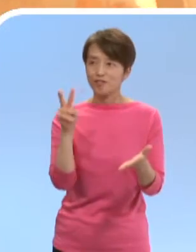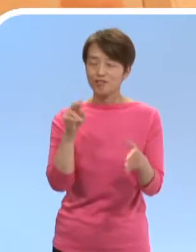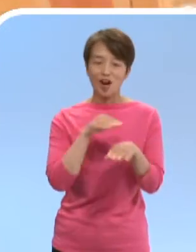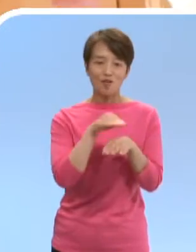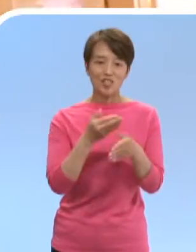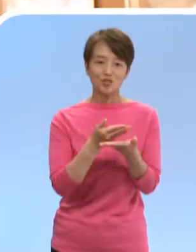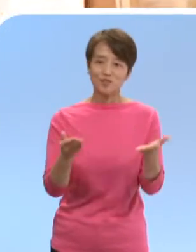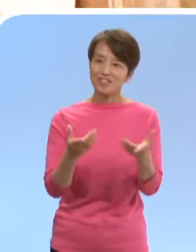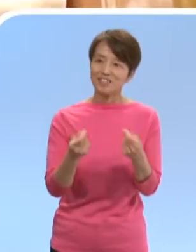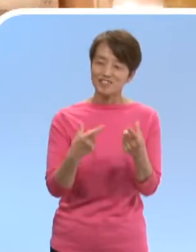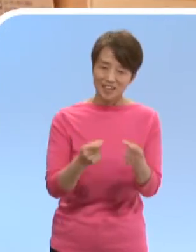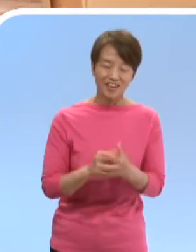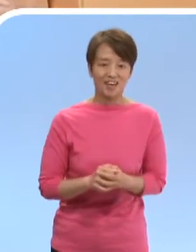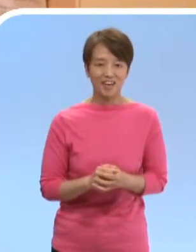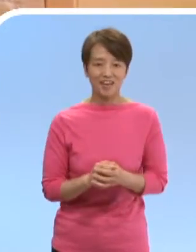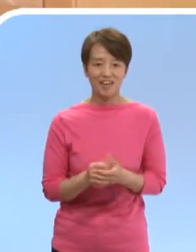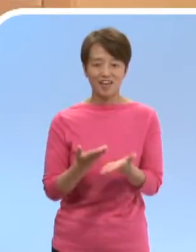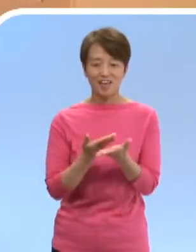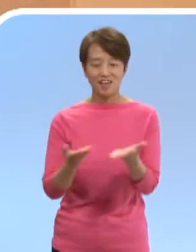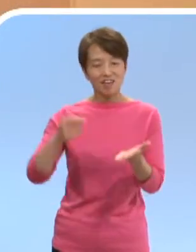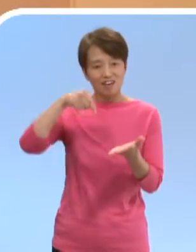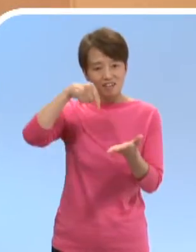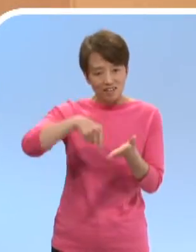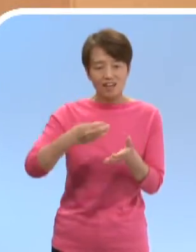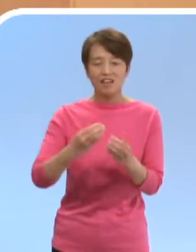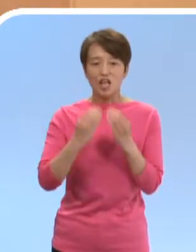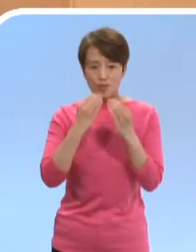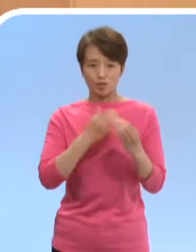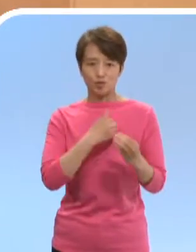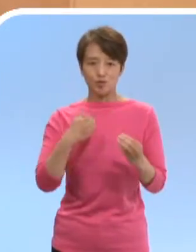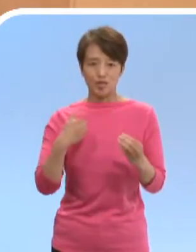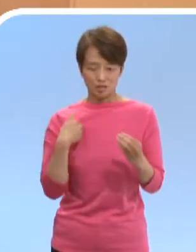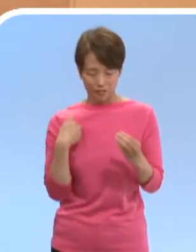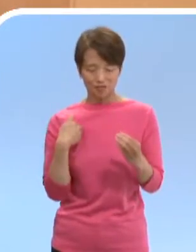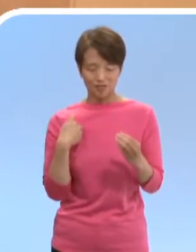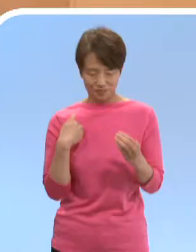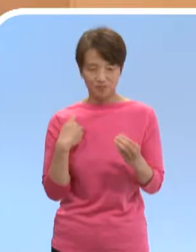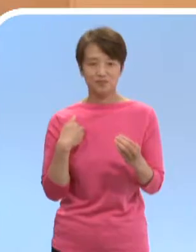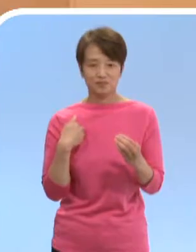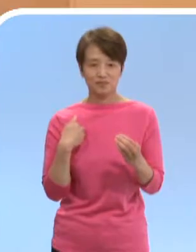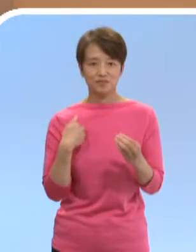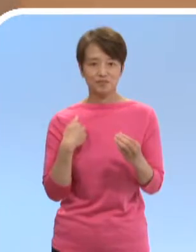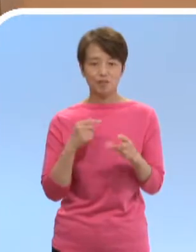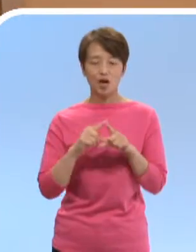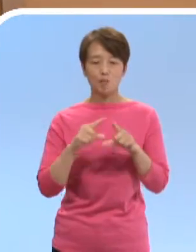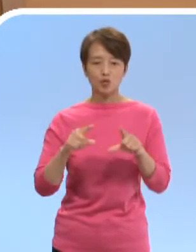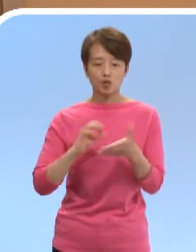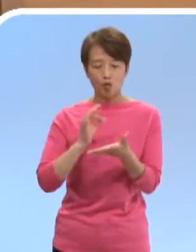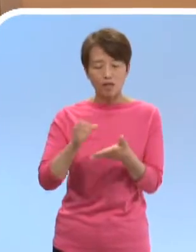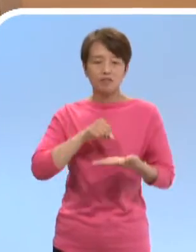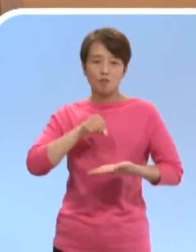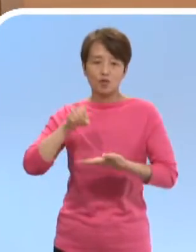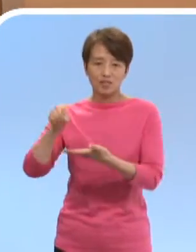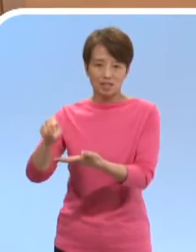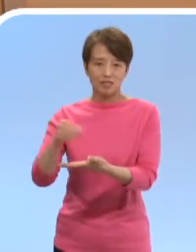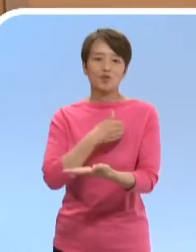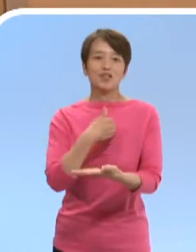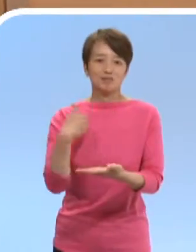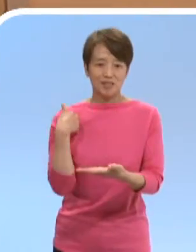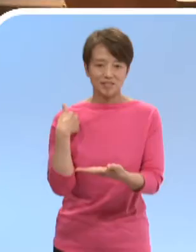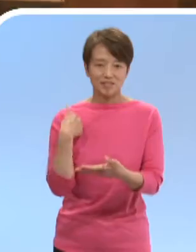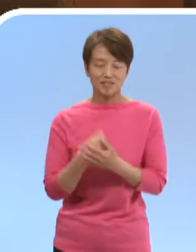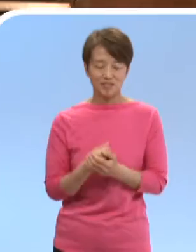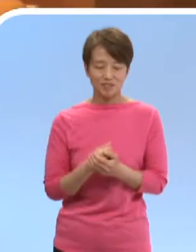ですよね。 ありがとうございます。店内でもお召し上がりいただけるようにカフェスペース用意してます。もちろんねお持ち帰りもしていただけます